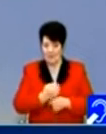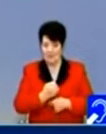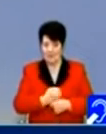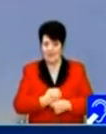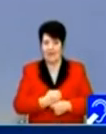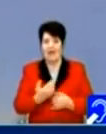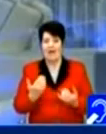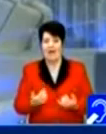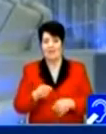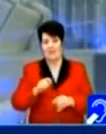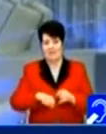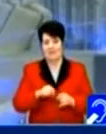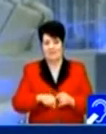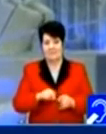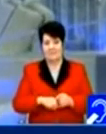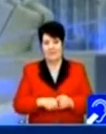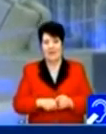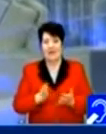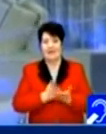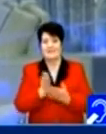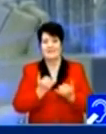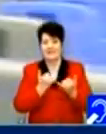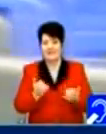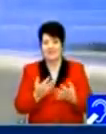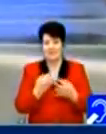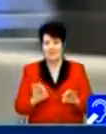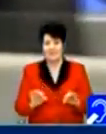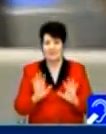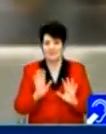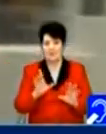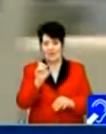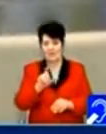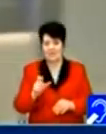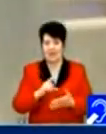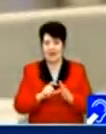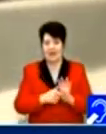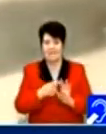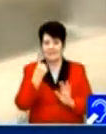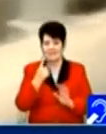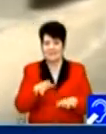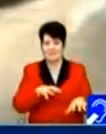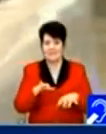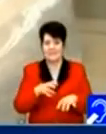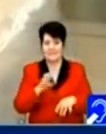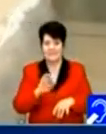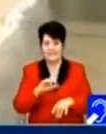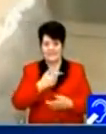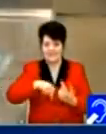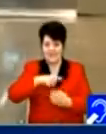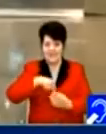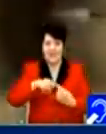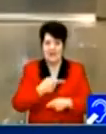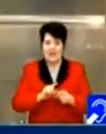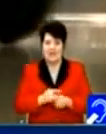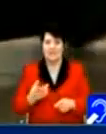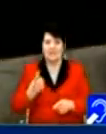încă în faza de testare. Deocamdată, serviciul este disponibil doar clienților de la clasa 1 și business. Oficialii au așteptări mari